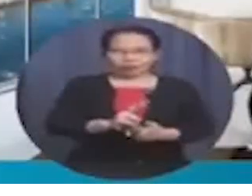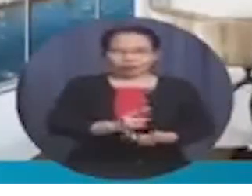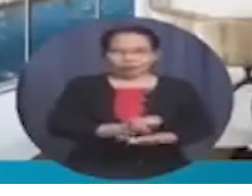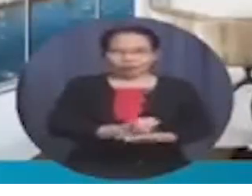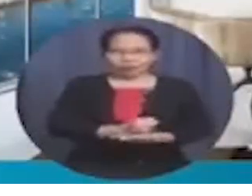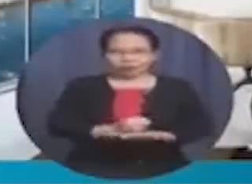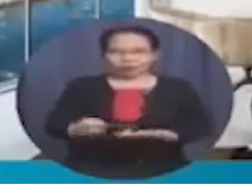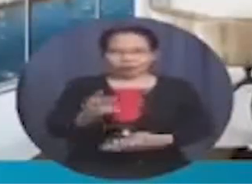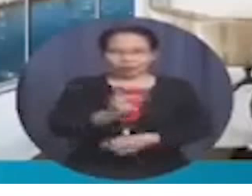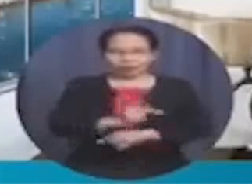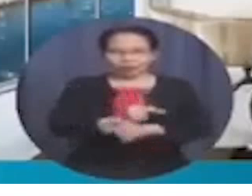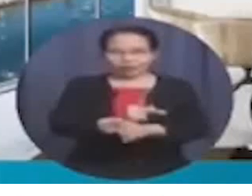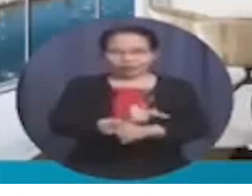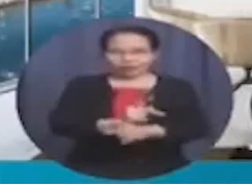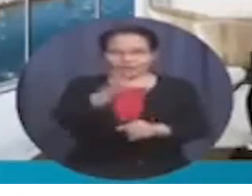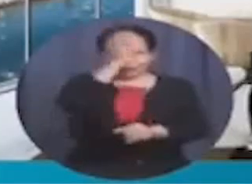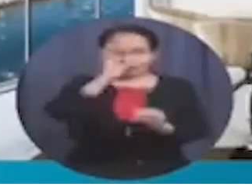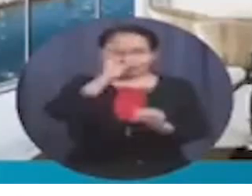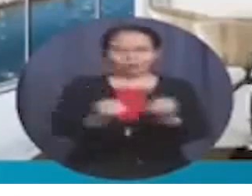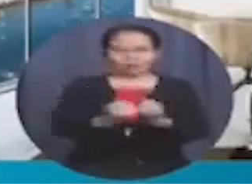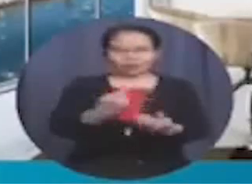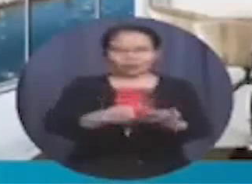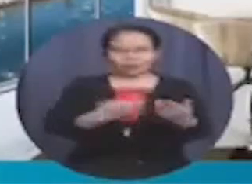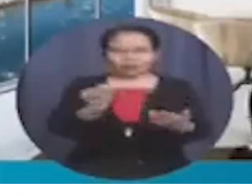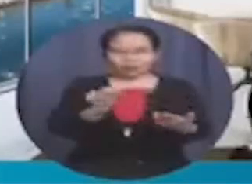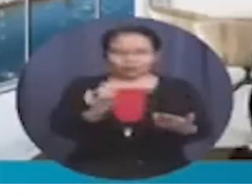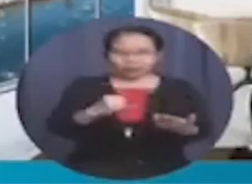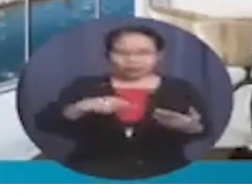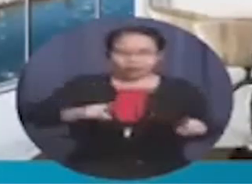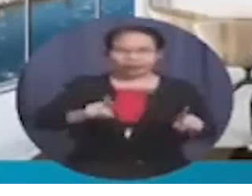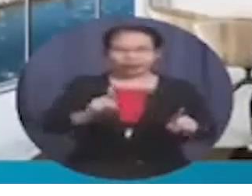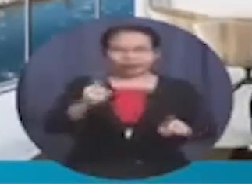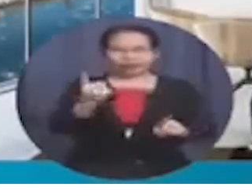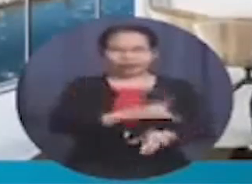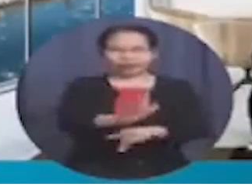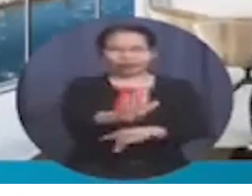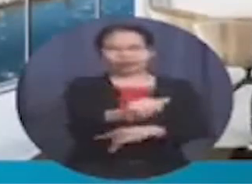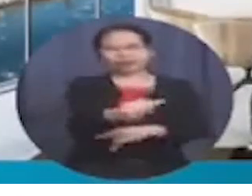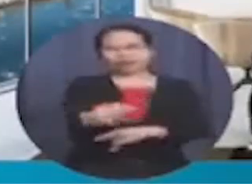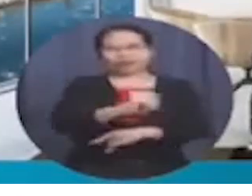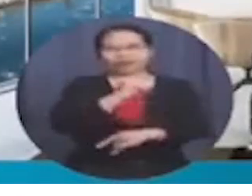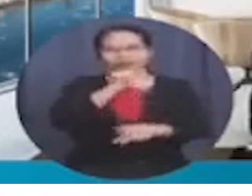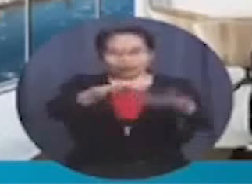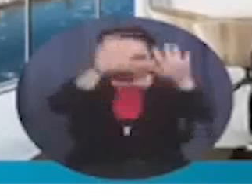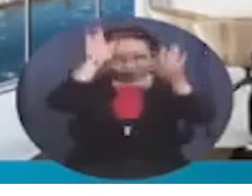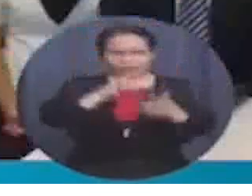niloloko na lang yung sarili nyo pagka hindi nyo inamin na lumuluhod talaga kayo sa ginawa ng